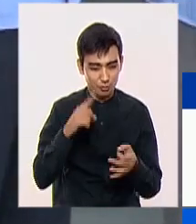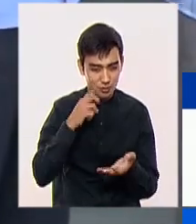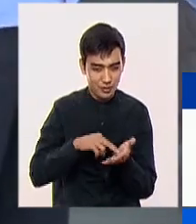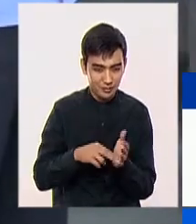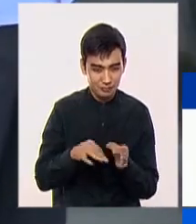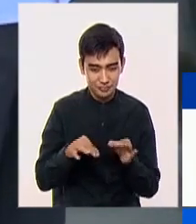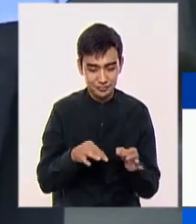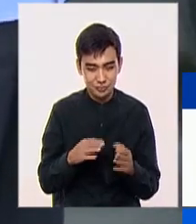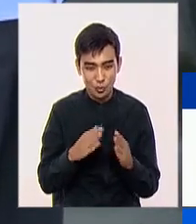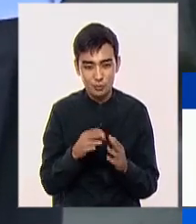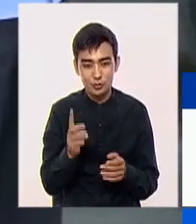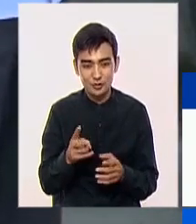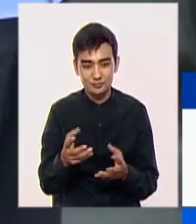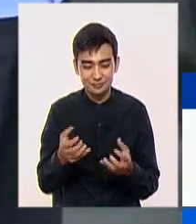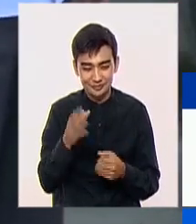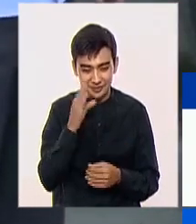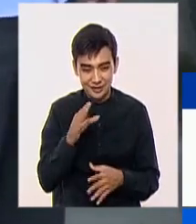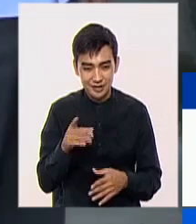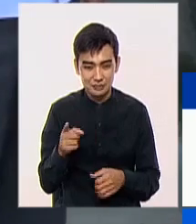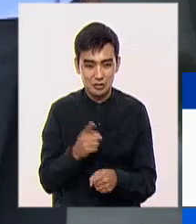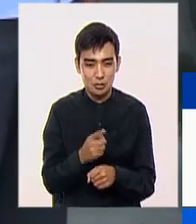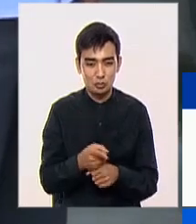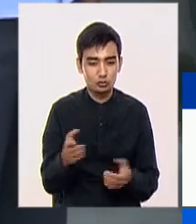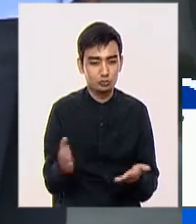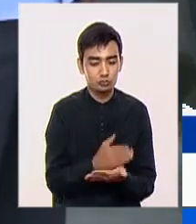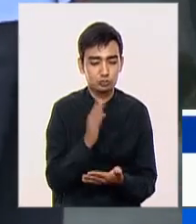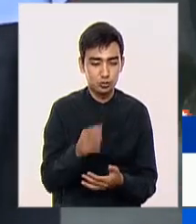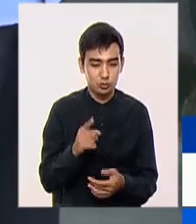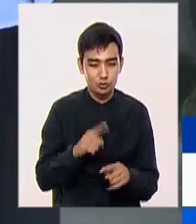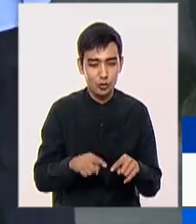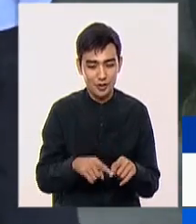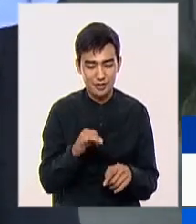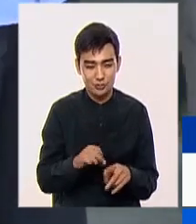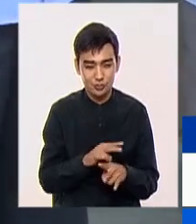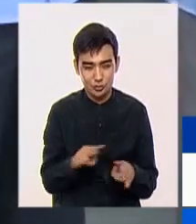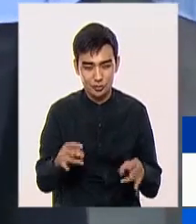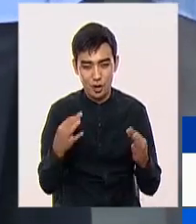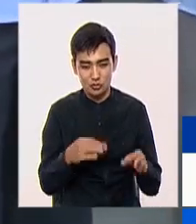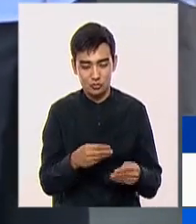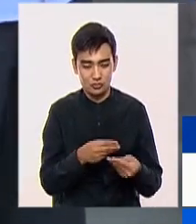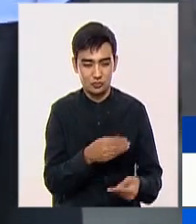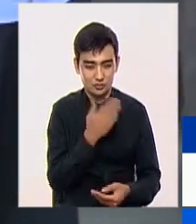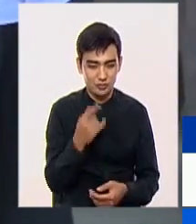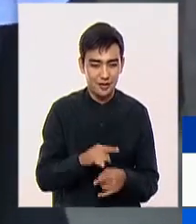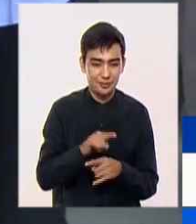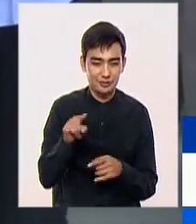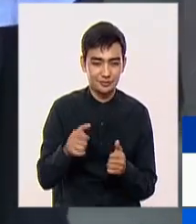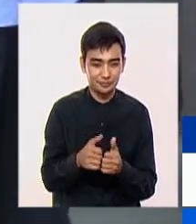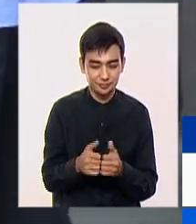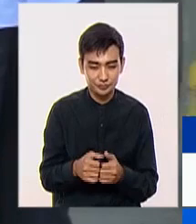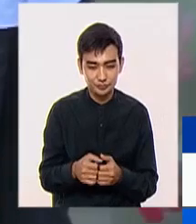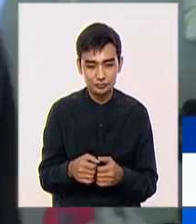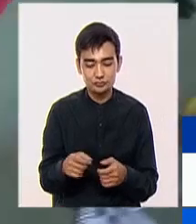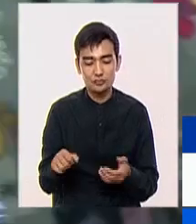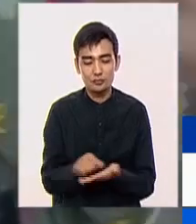сыздырып аламай жатыр. Себебі? Себебі потому что жаңа бұзылады дегендіктен рұқсат бермей жатыр. Аэропорттан жаңа рұқсат қағаз алу